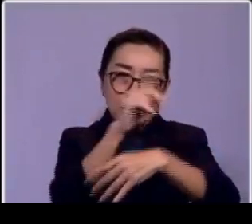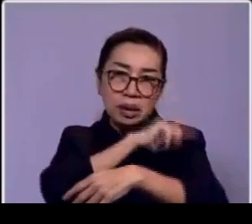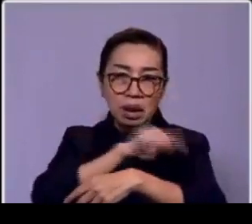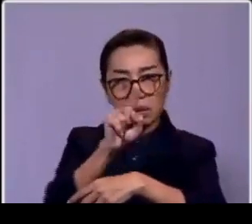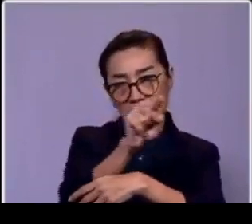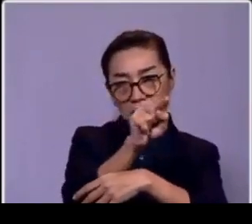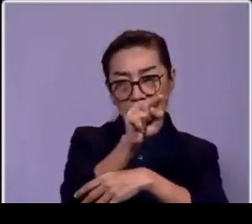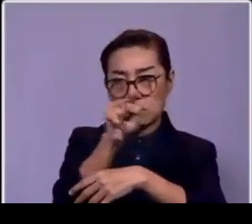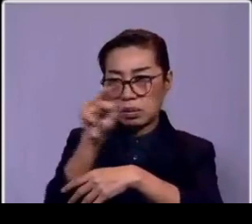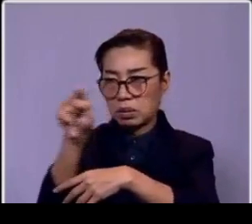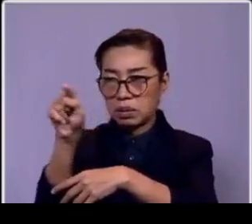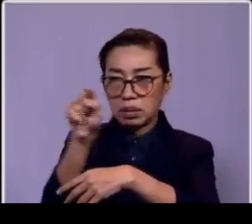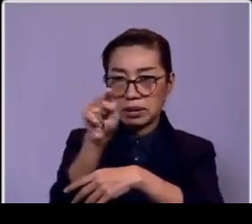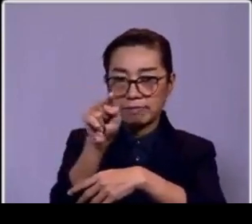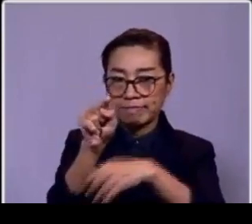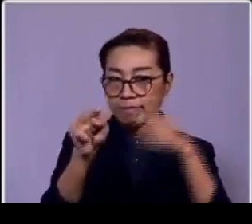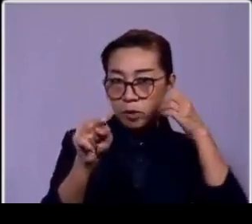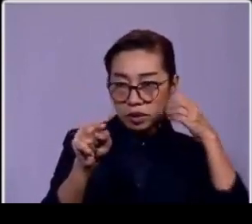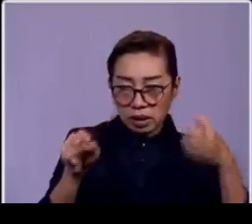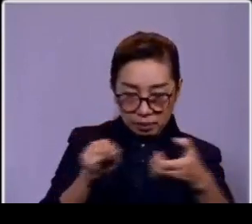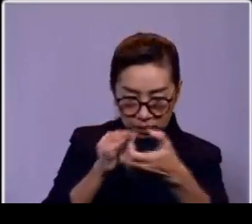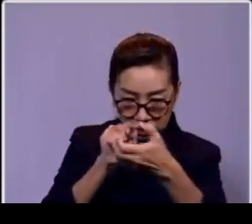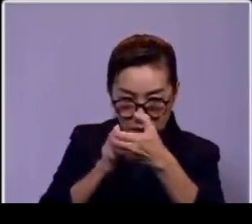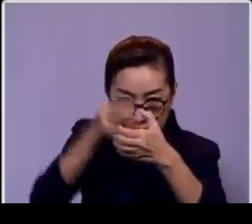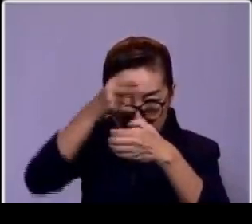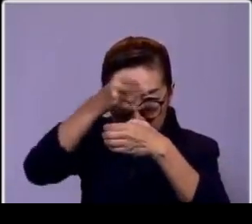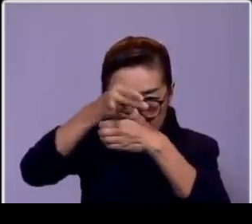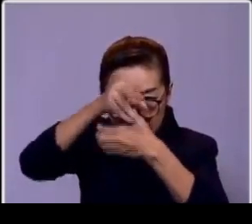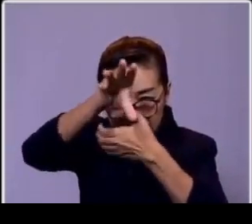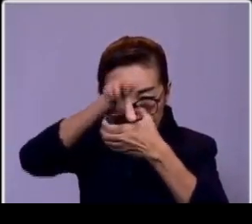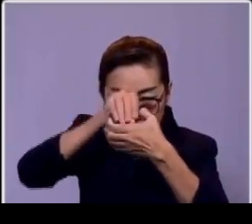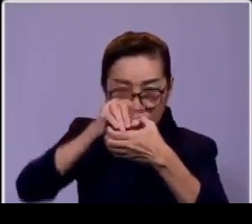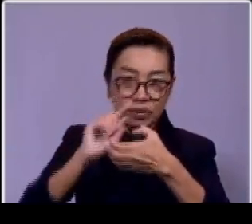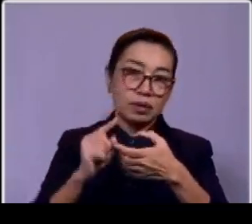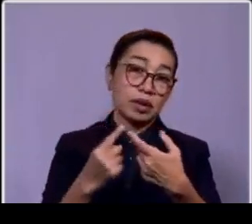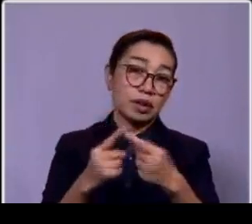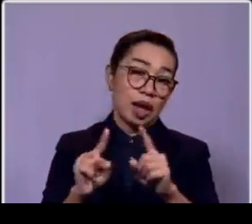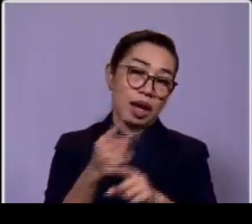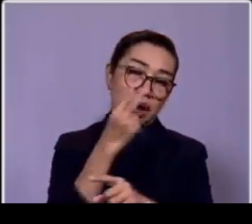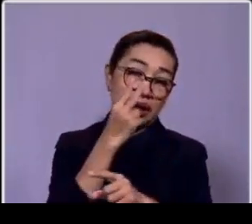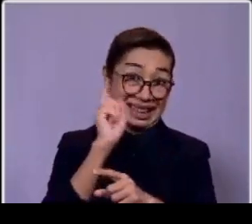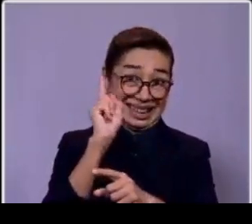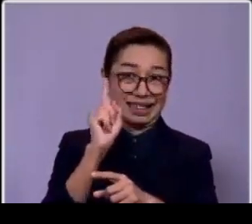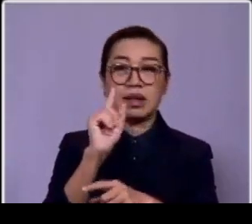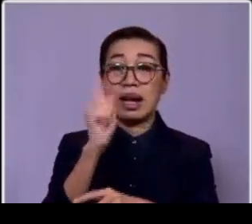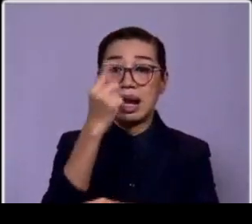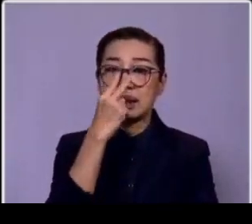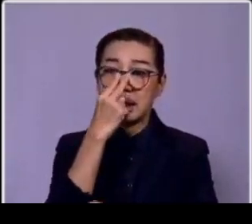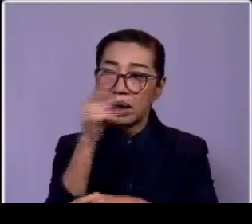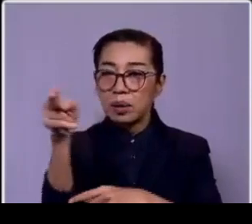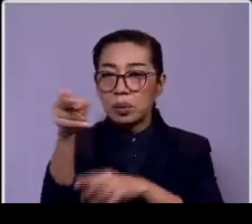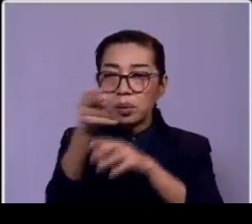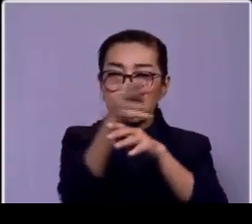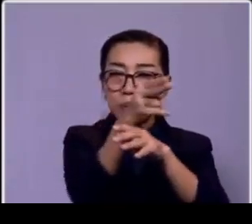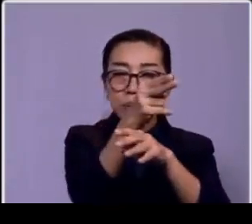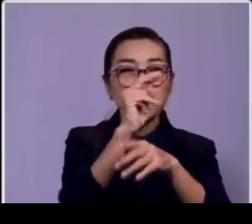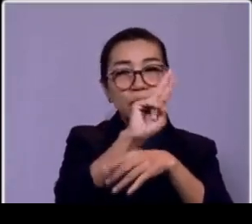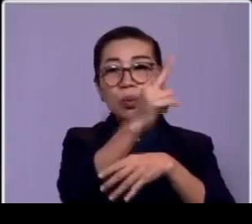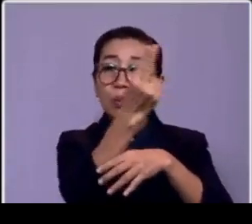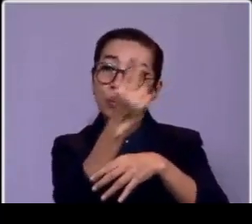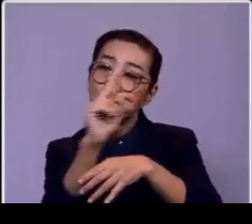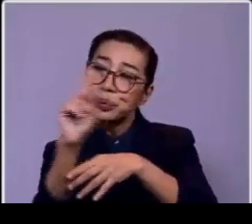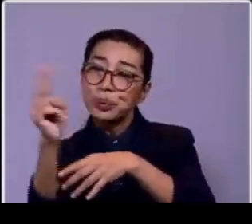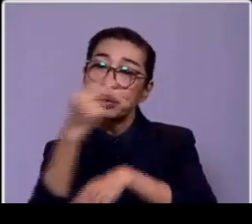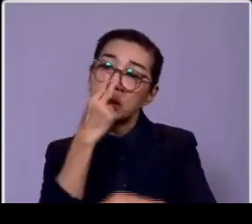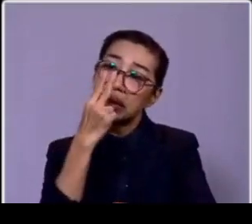พท์มือถือขึ้นมาถ่ายหน่อยตอนแรกยังไม่ค่อยแปลกใจก็เลยยังไม่ได้สนใจอะไรมากกลับมาอีกทีนึงเข้าห้องน้ำ